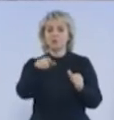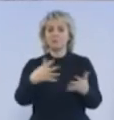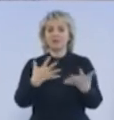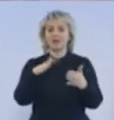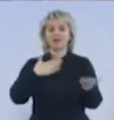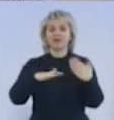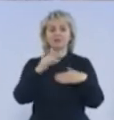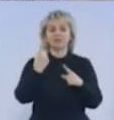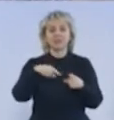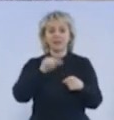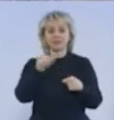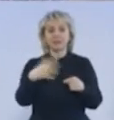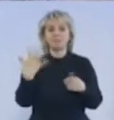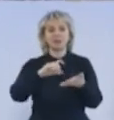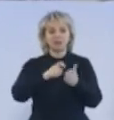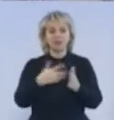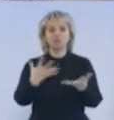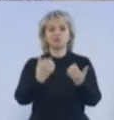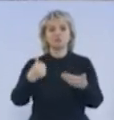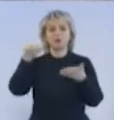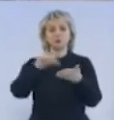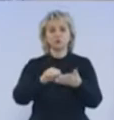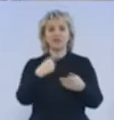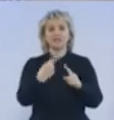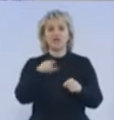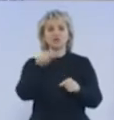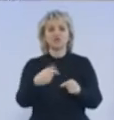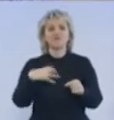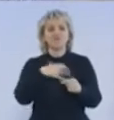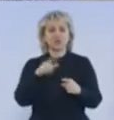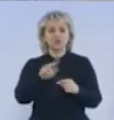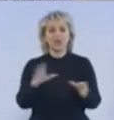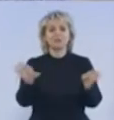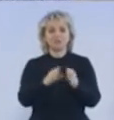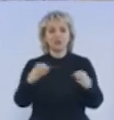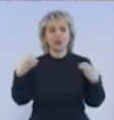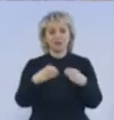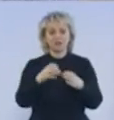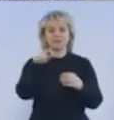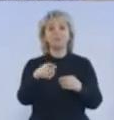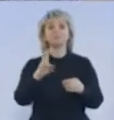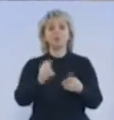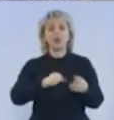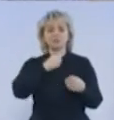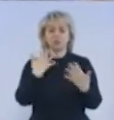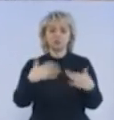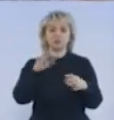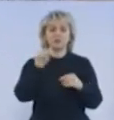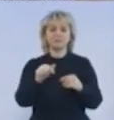конечно, радостные это 5-е классы принимают участие. Для них это еще очень важно, как сплочение коллектива. Ну а старшие